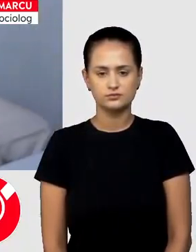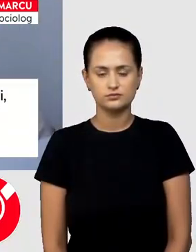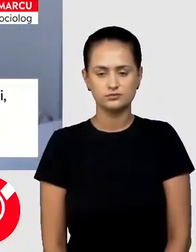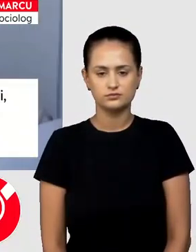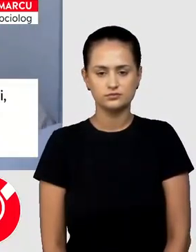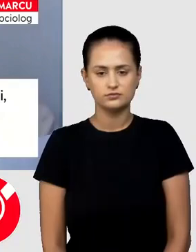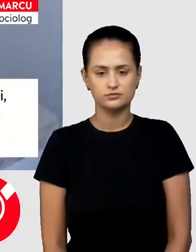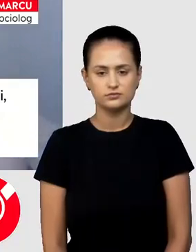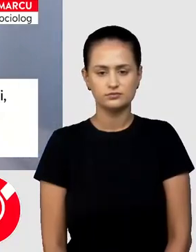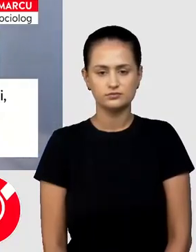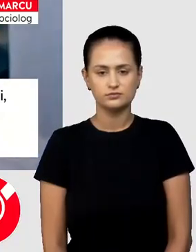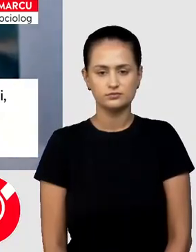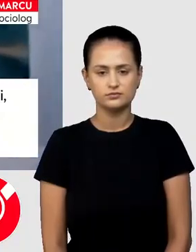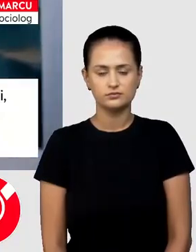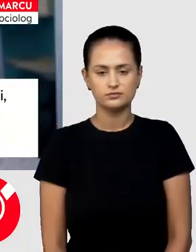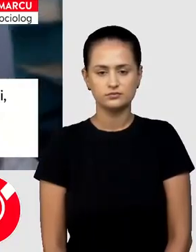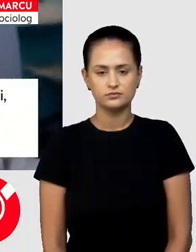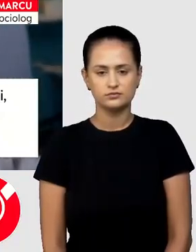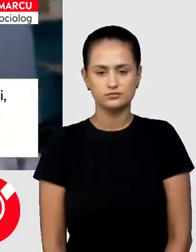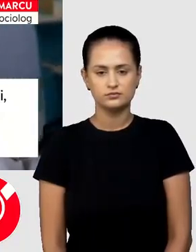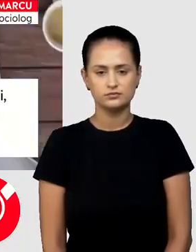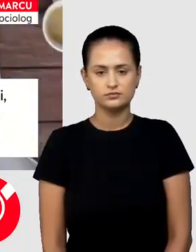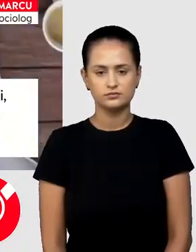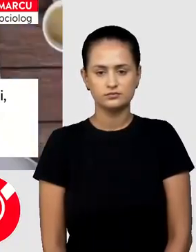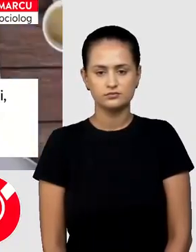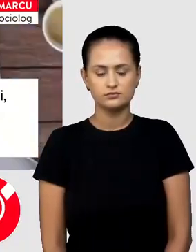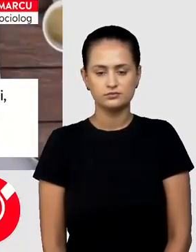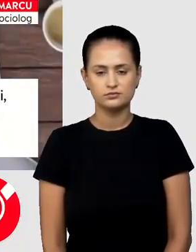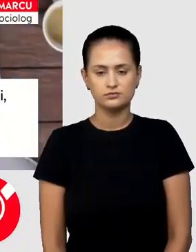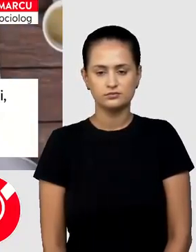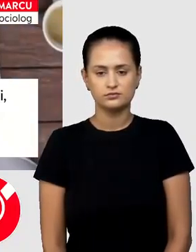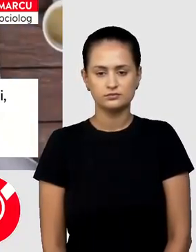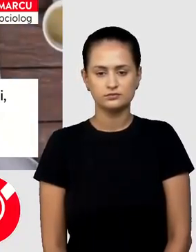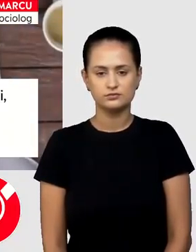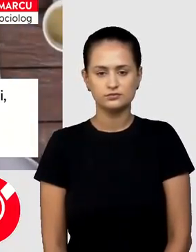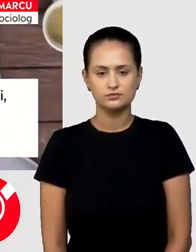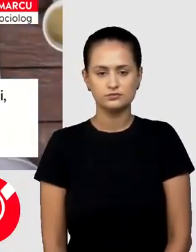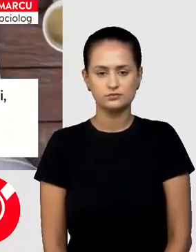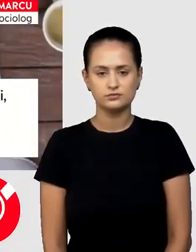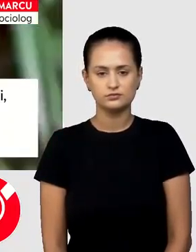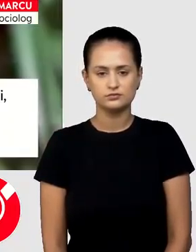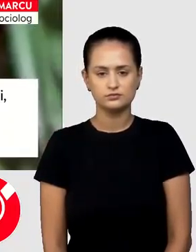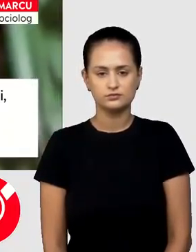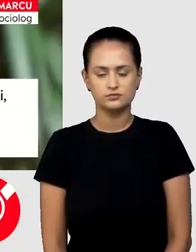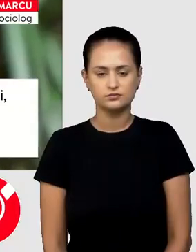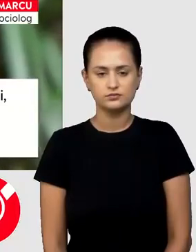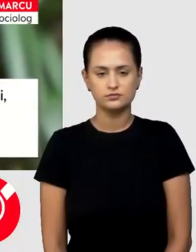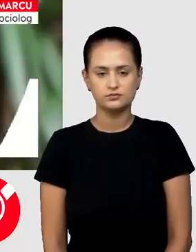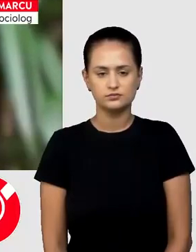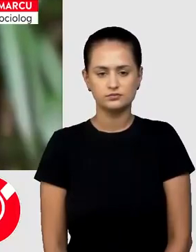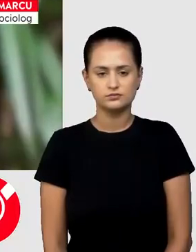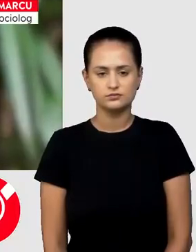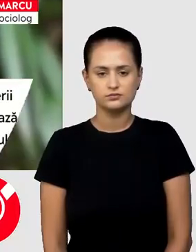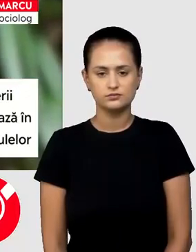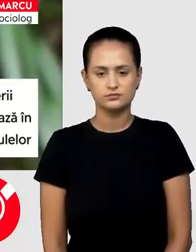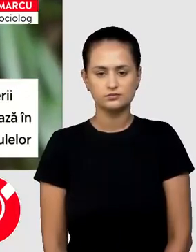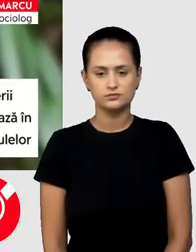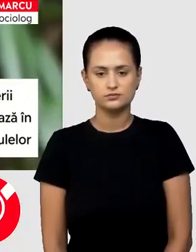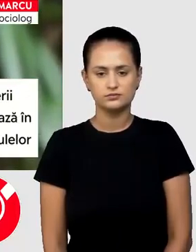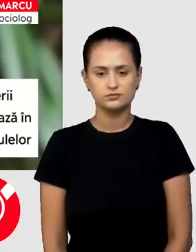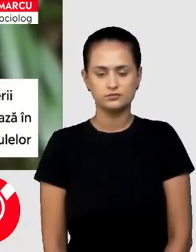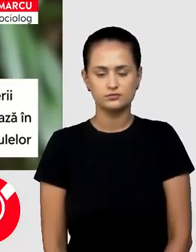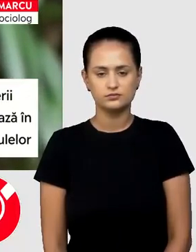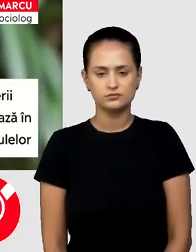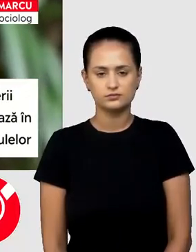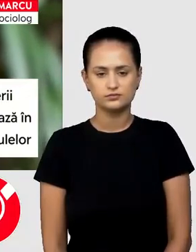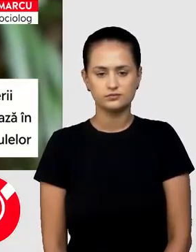că nivelul de educație este direct, influențează în mod direct nivelul de șomaj.